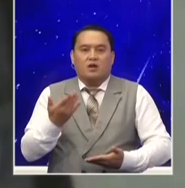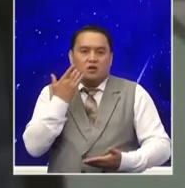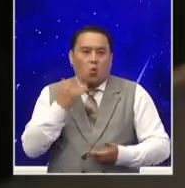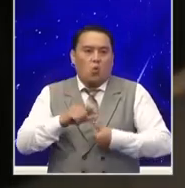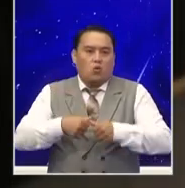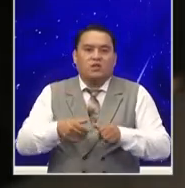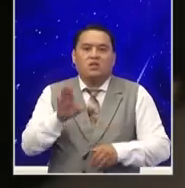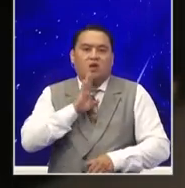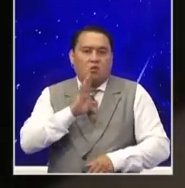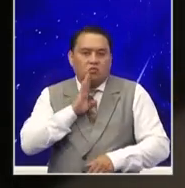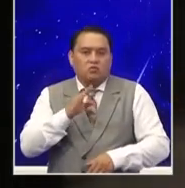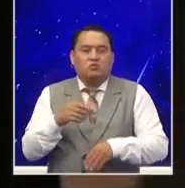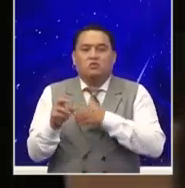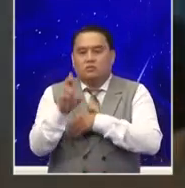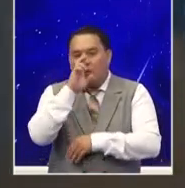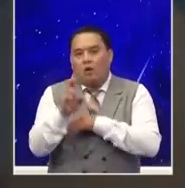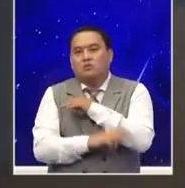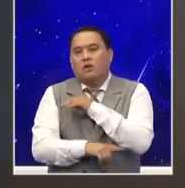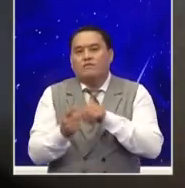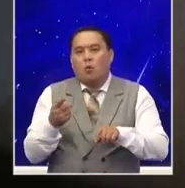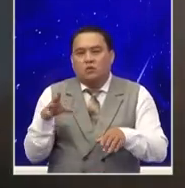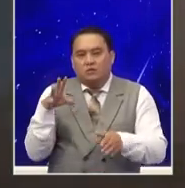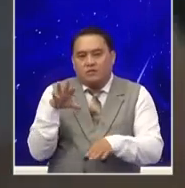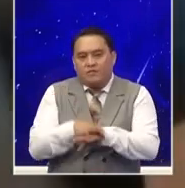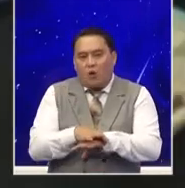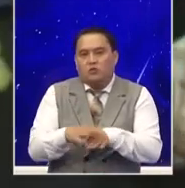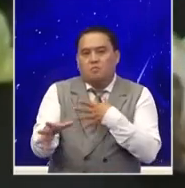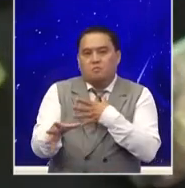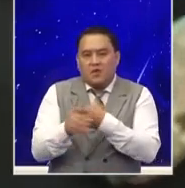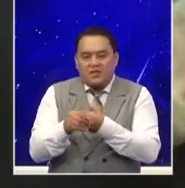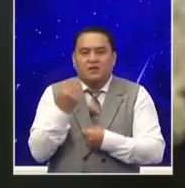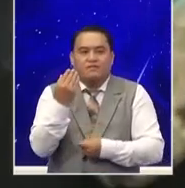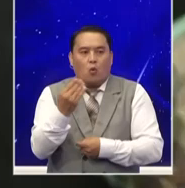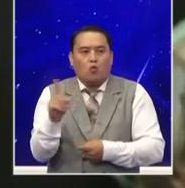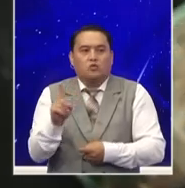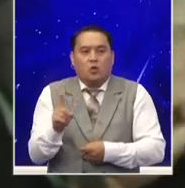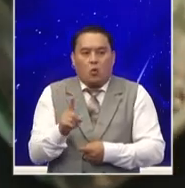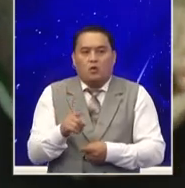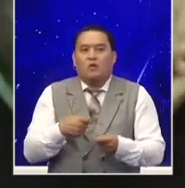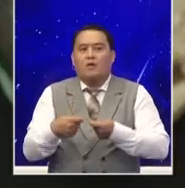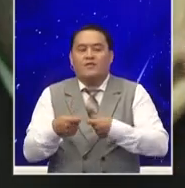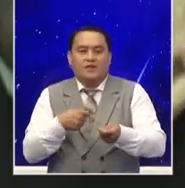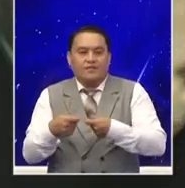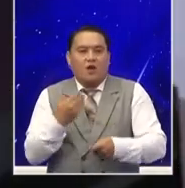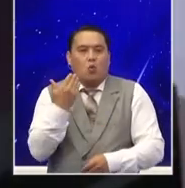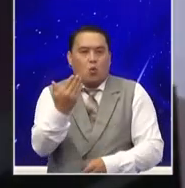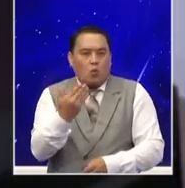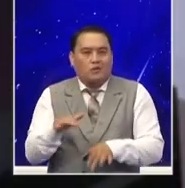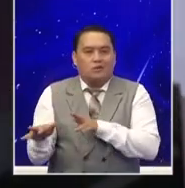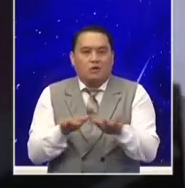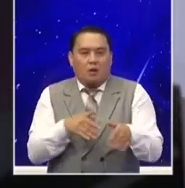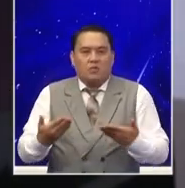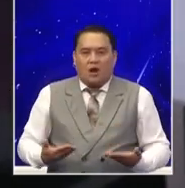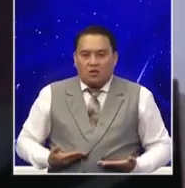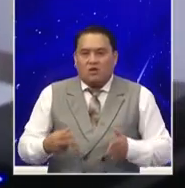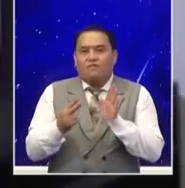услуги девушки легкого поведения. Их задержали с поличным вместе со сводней, которая оказалась администратором заведения. О деятельности